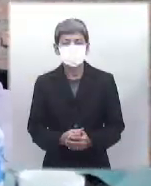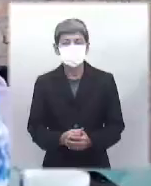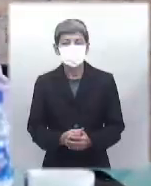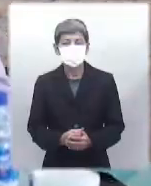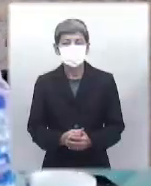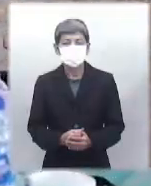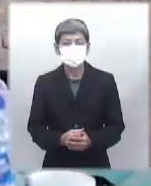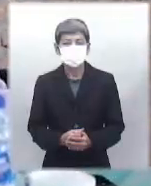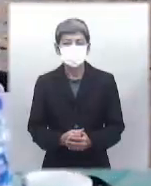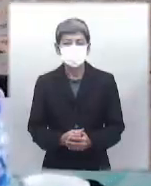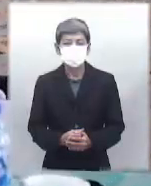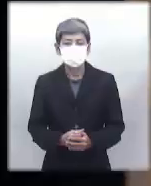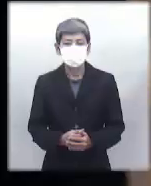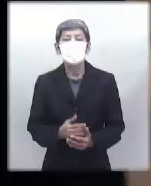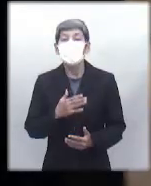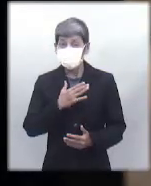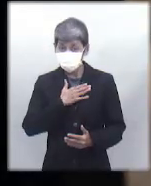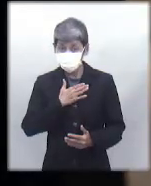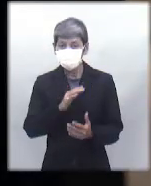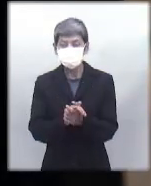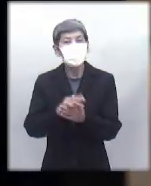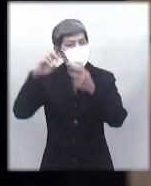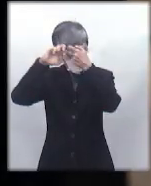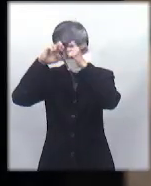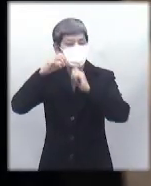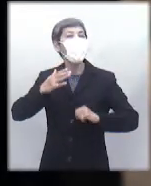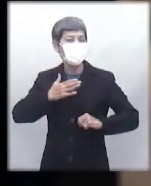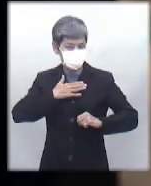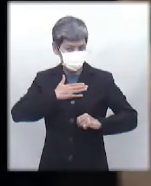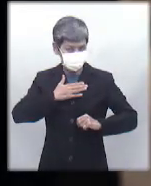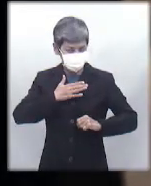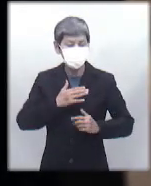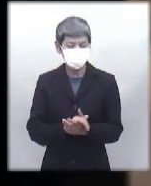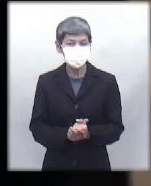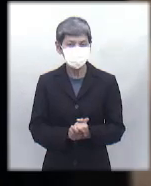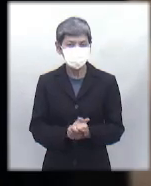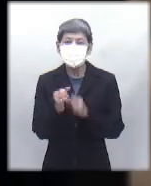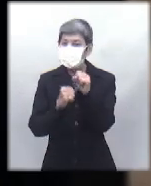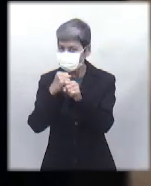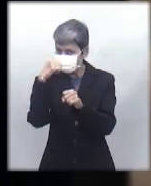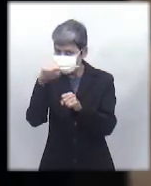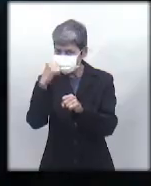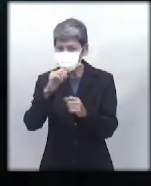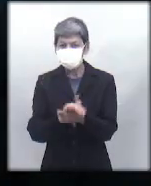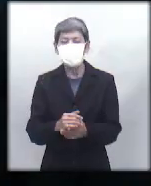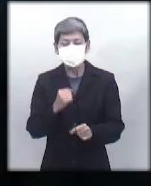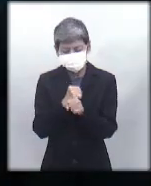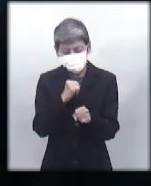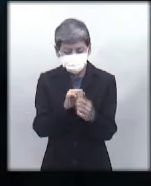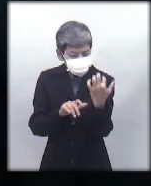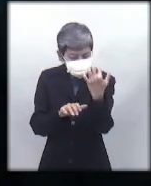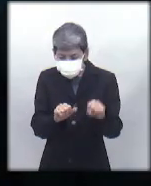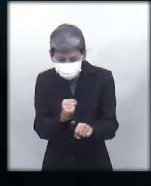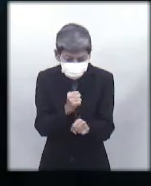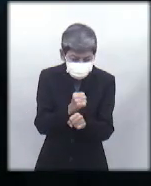ที่จริงแล้วพระราชบุตรเช่นชื่อเต้ยครับผมไม่ได้ออทิสติกครับผม10ปีแล้วครับชอบทำงาน